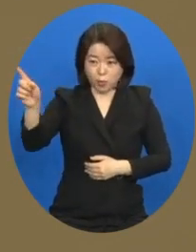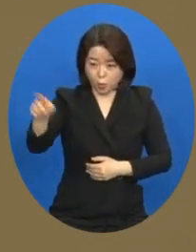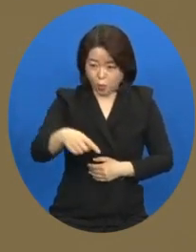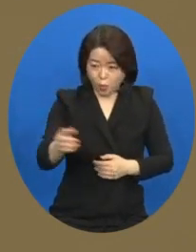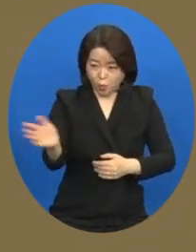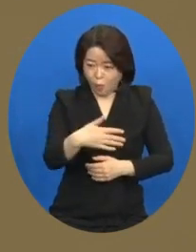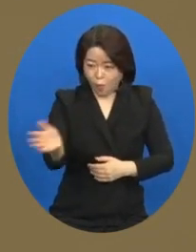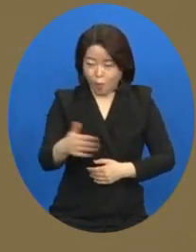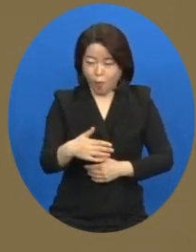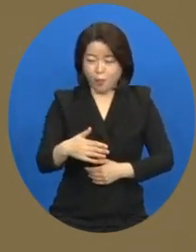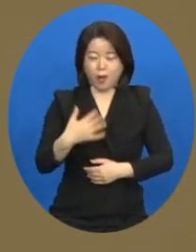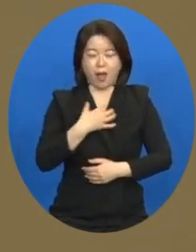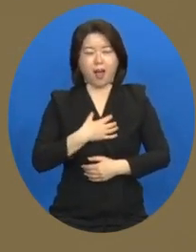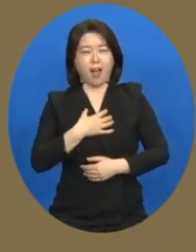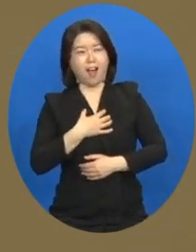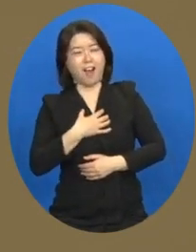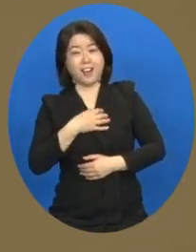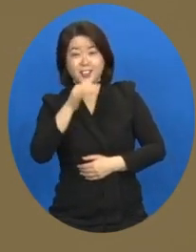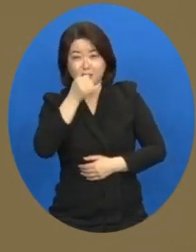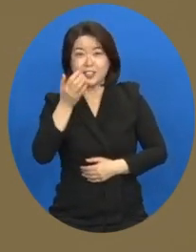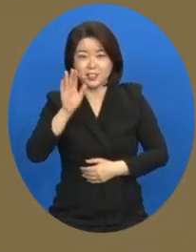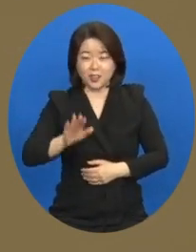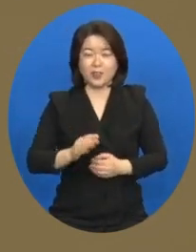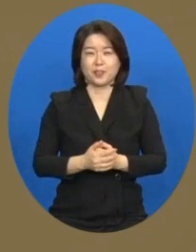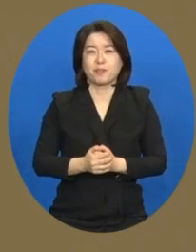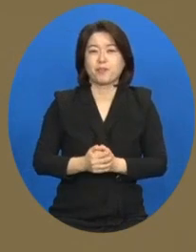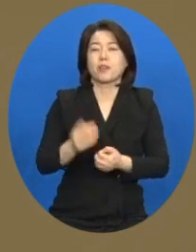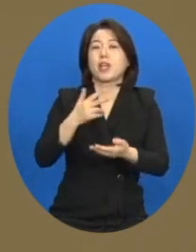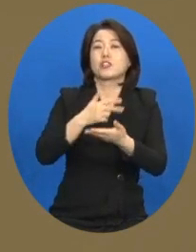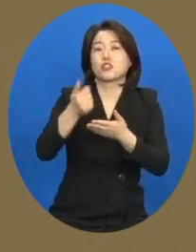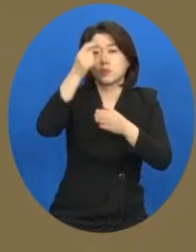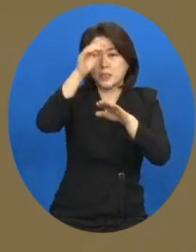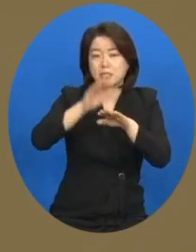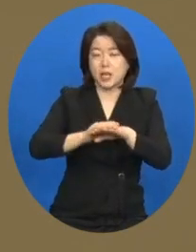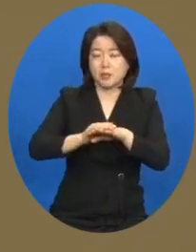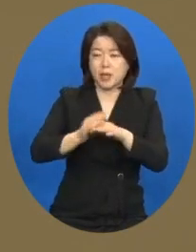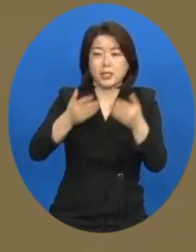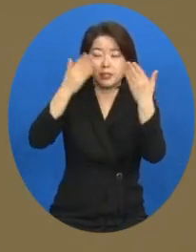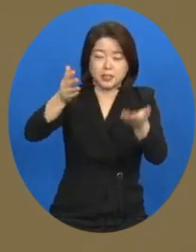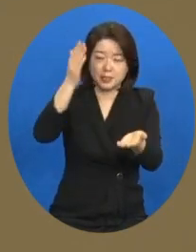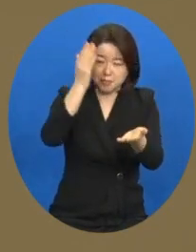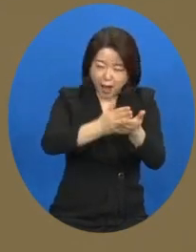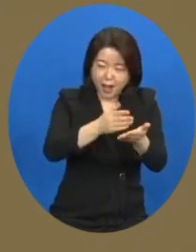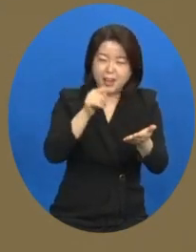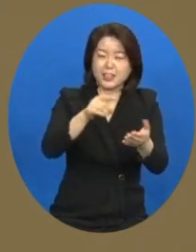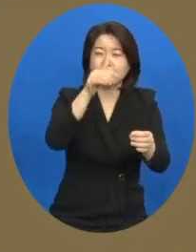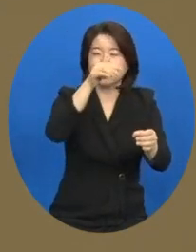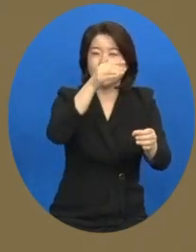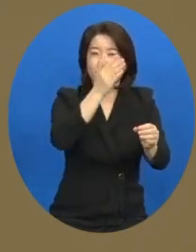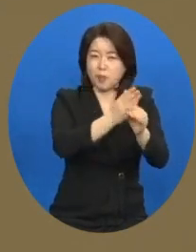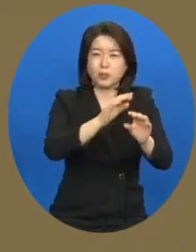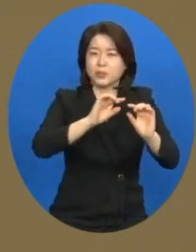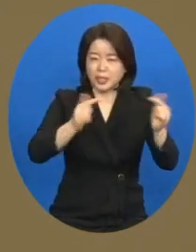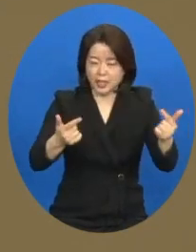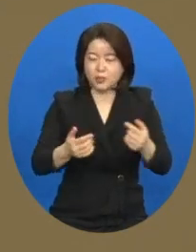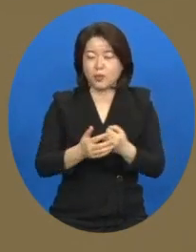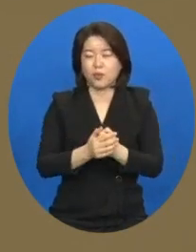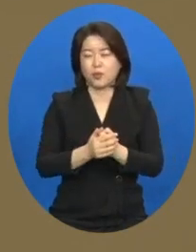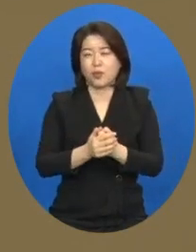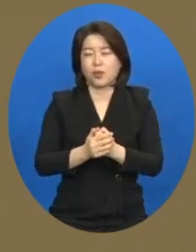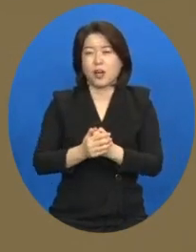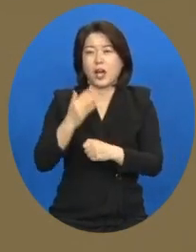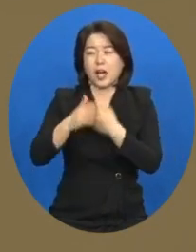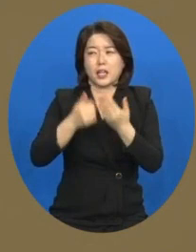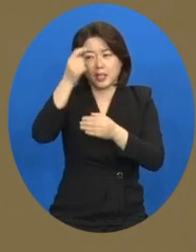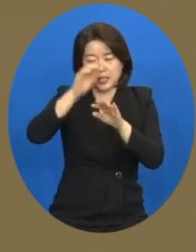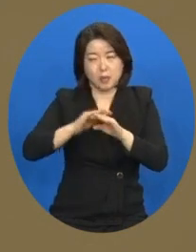나올까 봐 걱정이 되기도 합니다만 주님은 예배 드리지 말라는데 초점이 있는 게 아니고 하나님께 예배 드려야